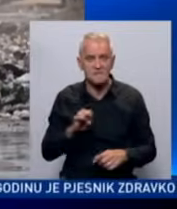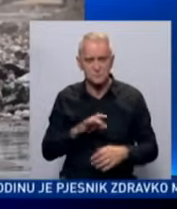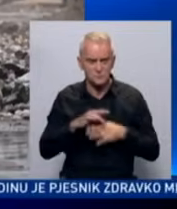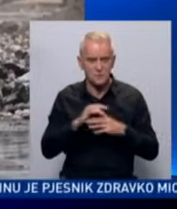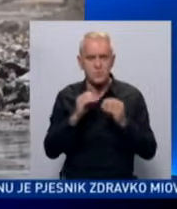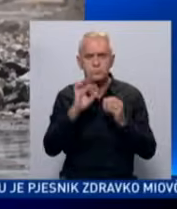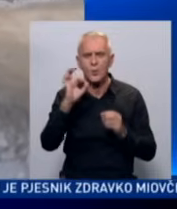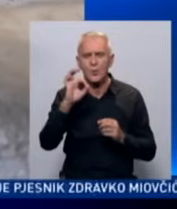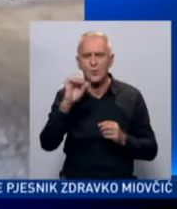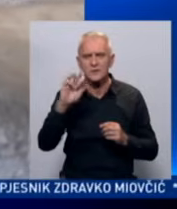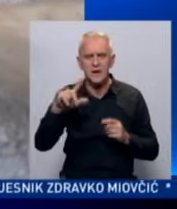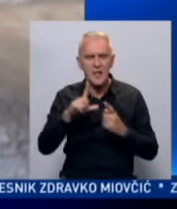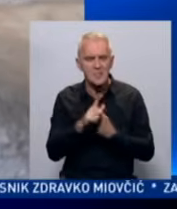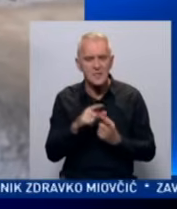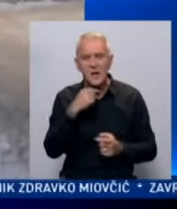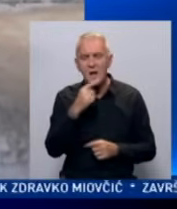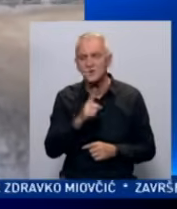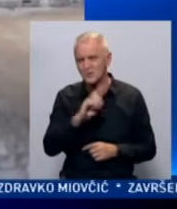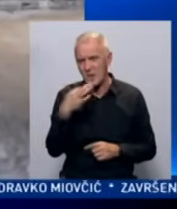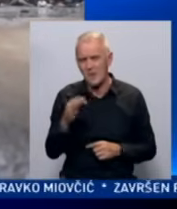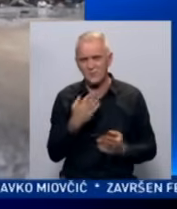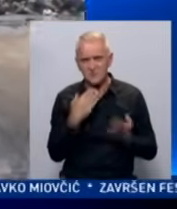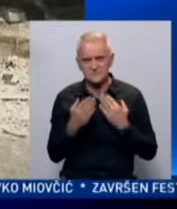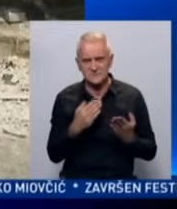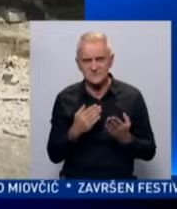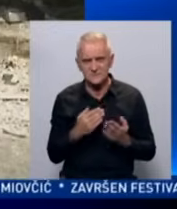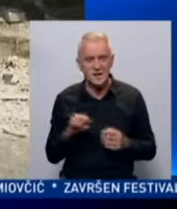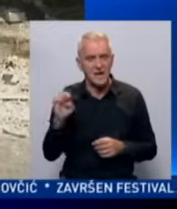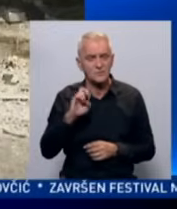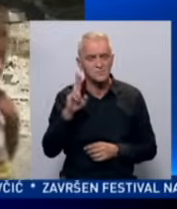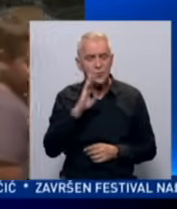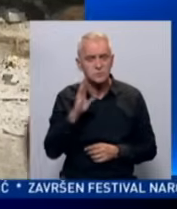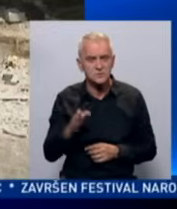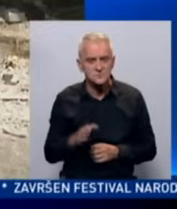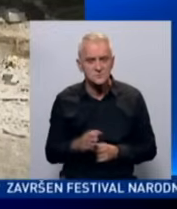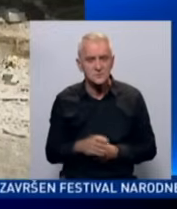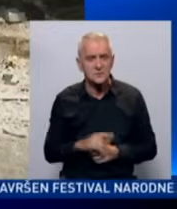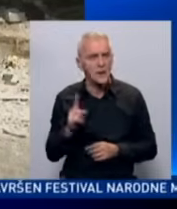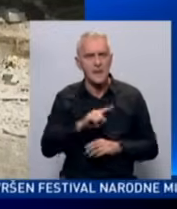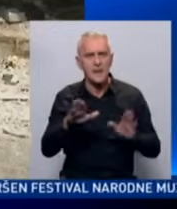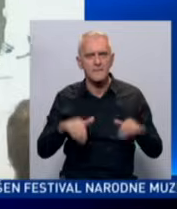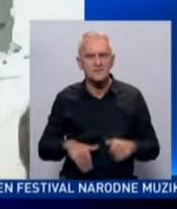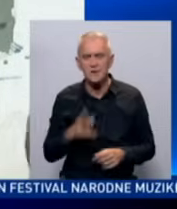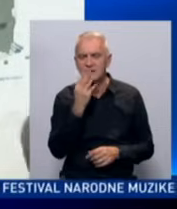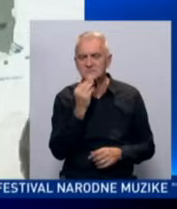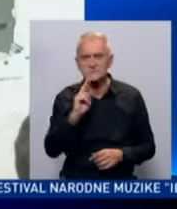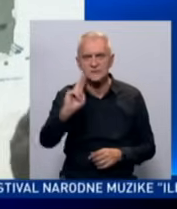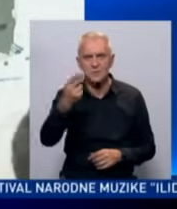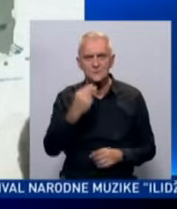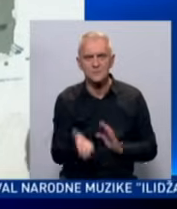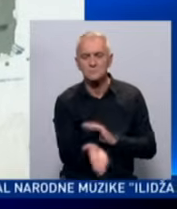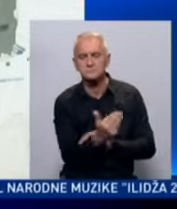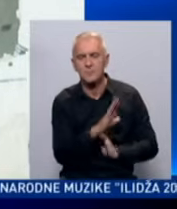Josep Borrell rekao je, uoči neformalnog sastanka ministara vanjskih poslova Evropske unije u Briselu, da je neprihvatljiv izraelski poziv na